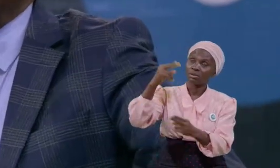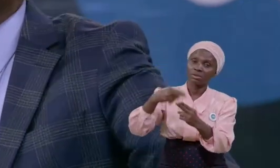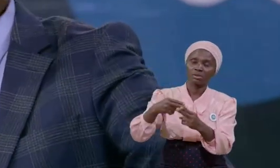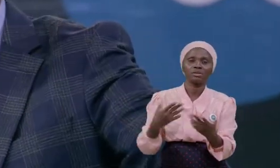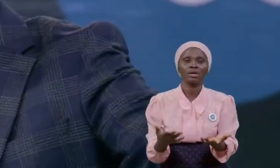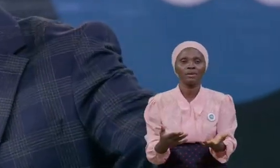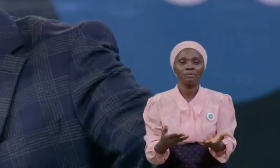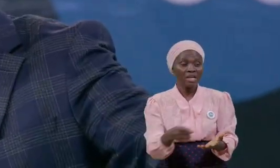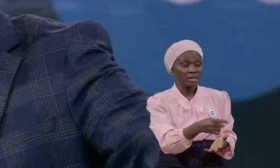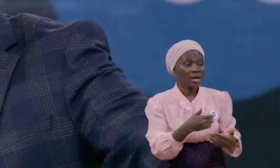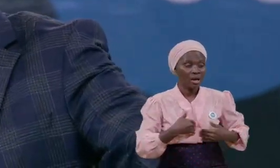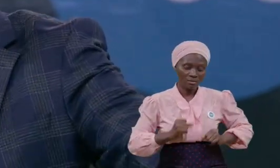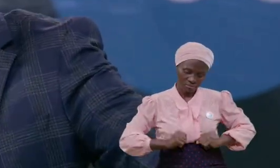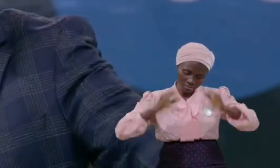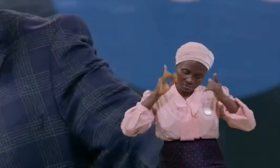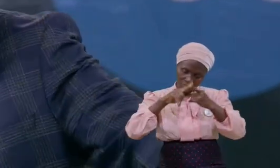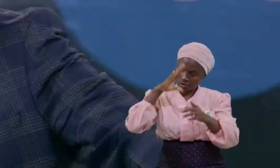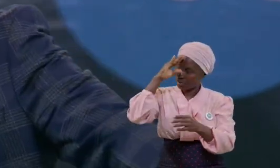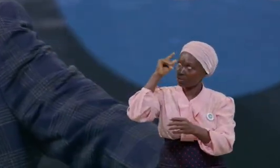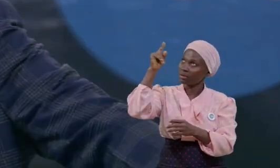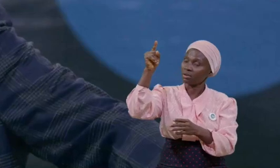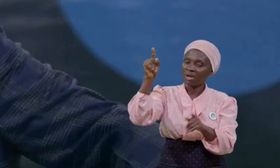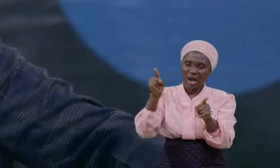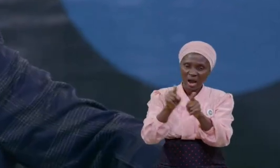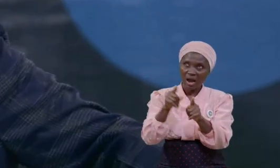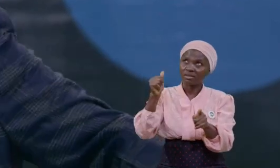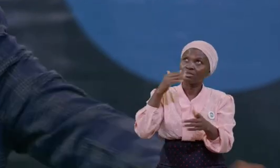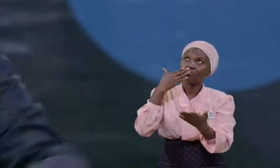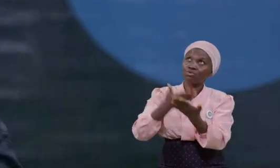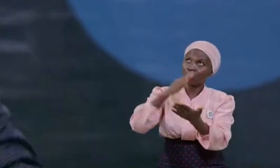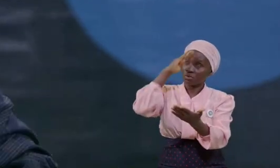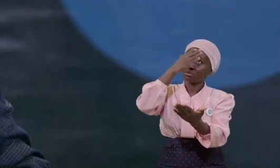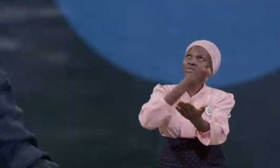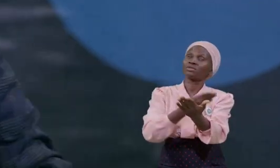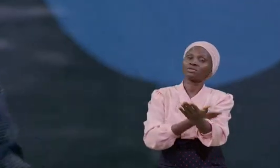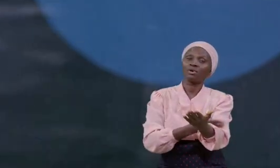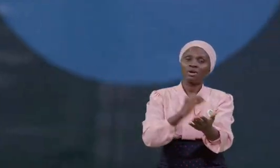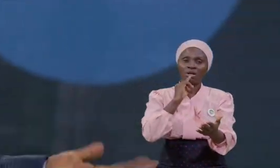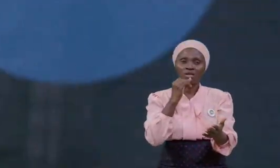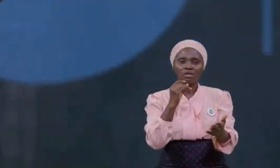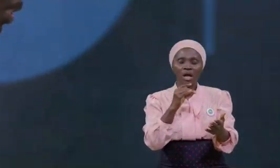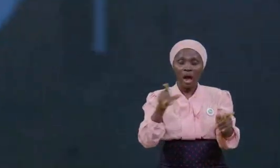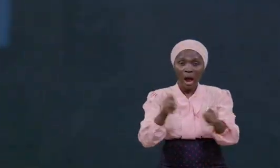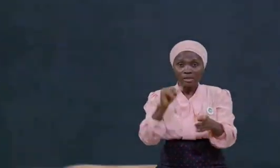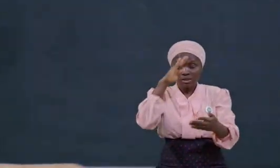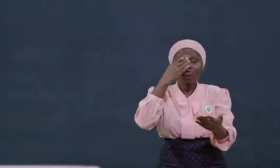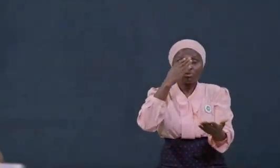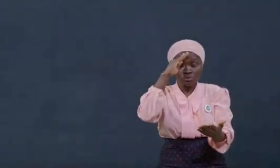ils sont dévoués à lui comme de bons fils, comme un bon fils est dévoué au Père.